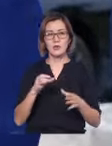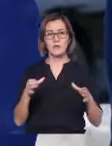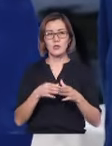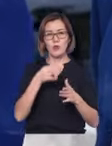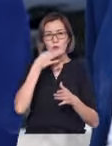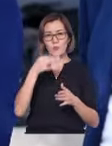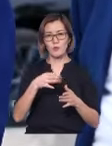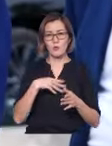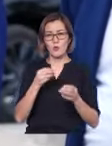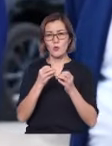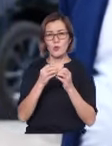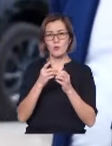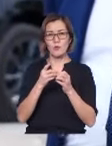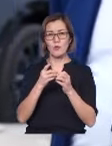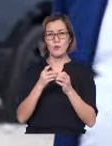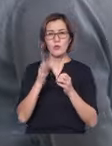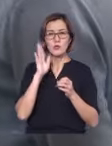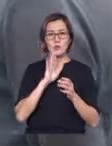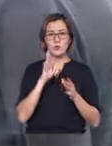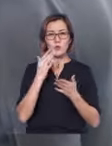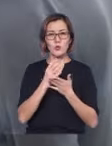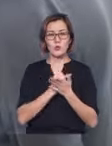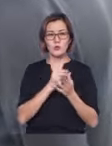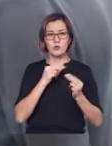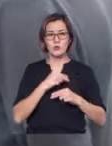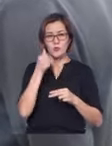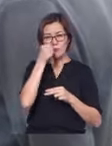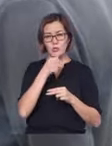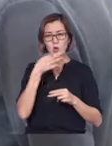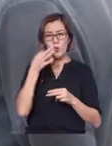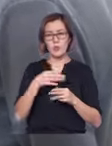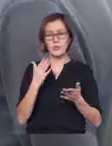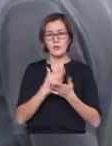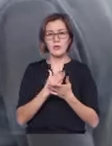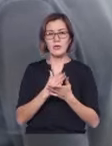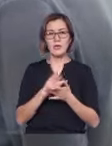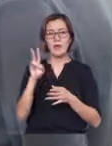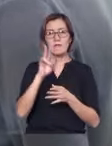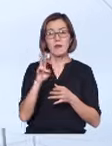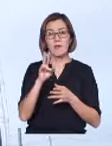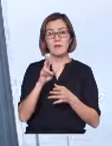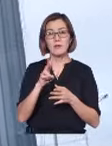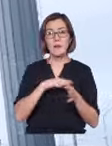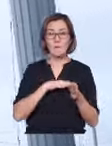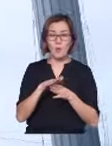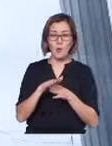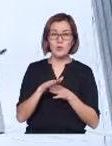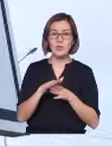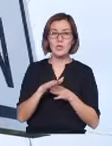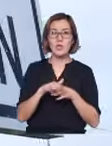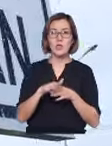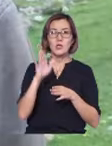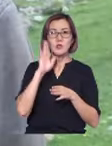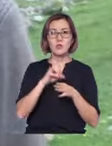жауапты. 11 жұмысшы су жүйесінің құрылысын жүргізуде. Қараша айында халық толық игілігін көреді деп сенімді жауап